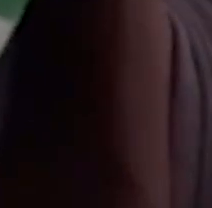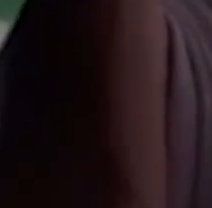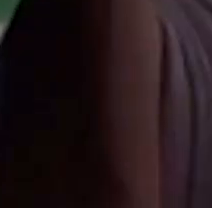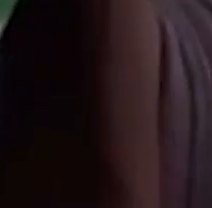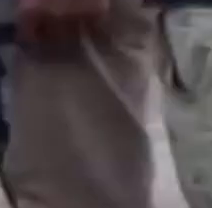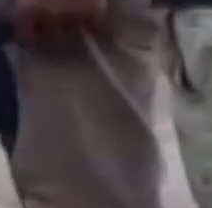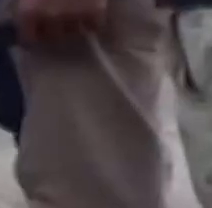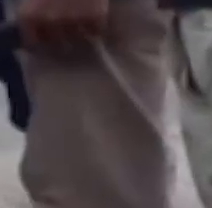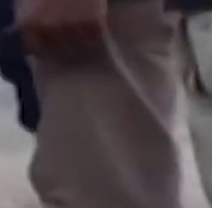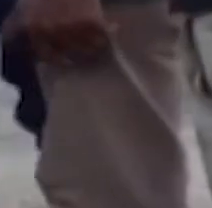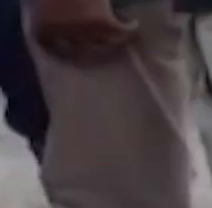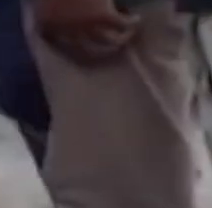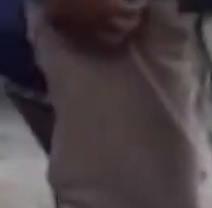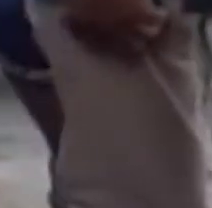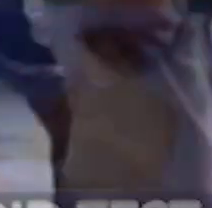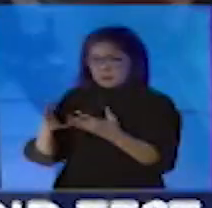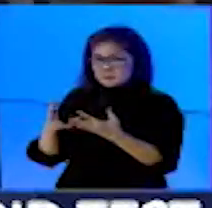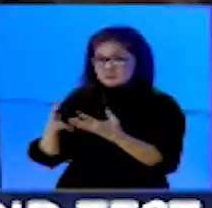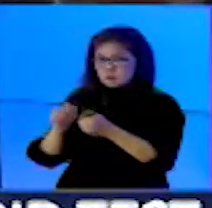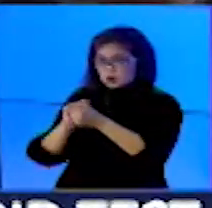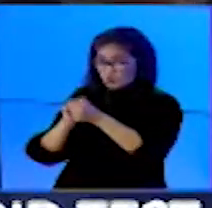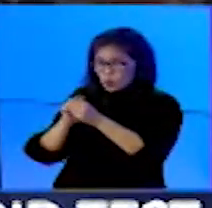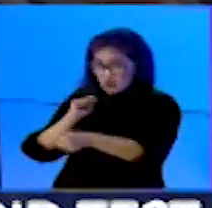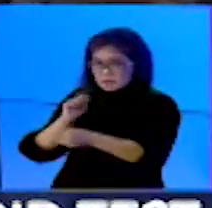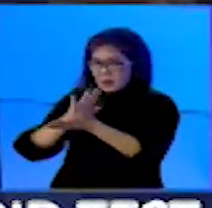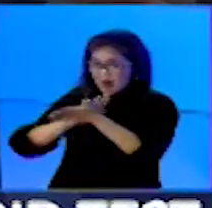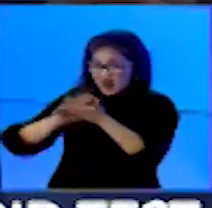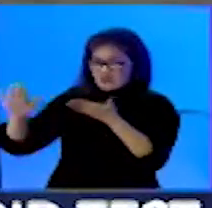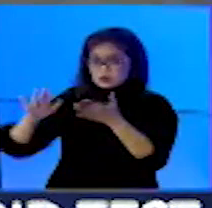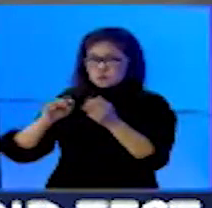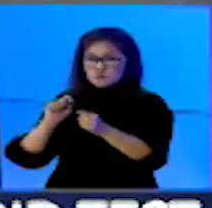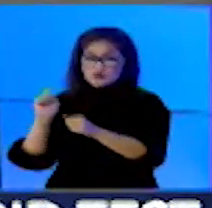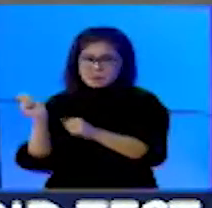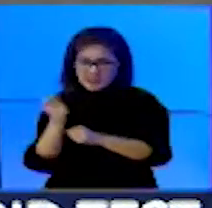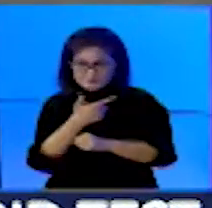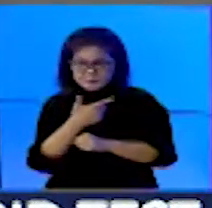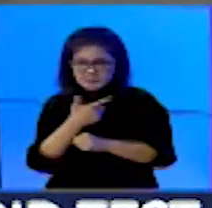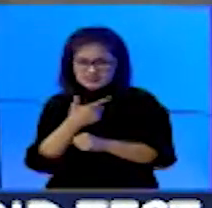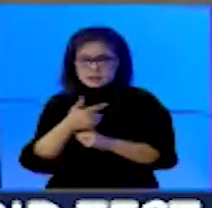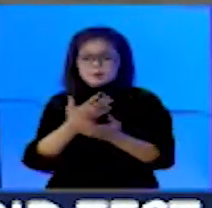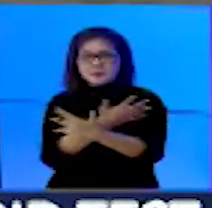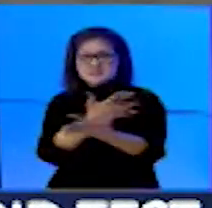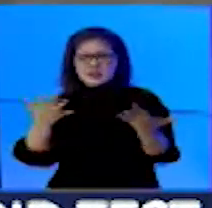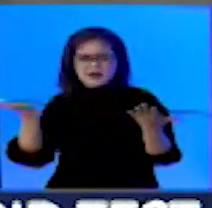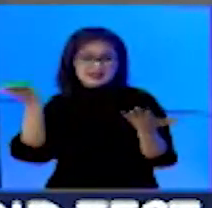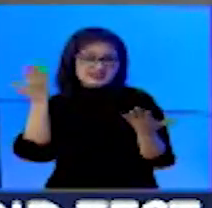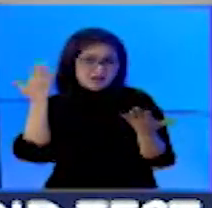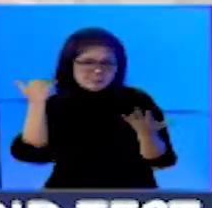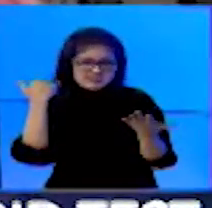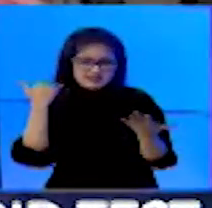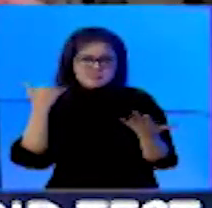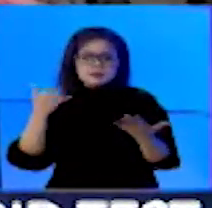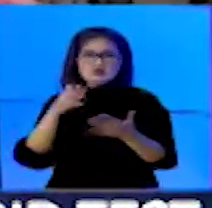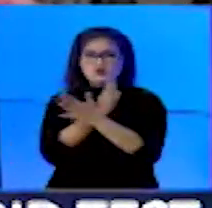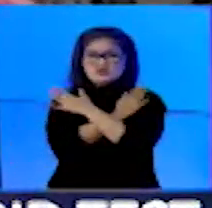timbul tugas copy naintin melakukan repetisi kepada seluruh warga yang ikut memandikan jenazah Hai